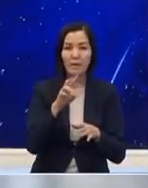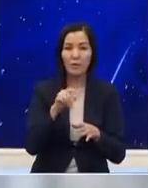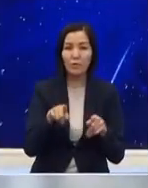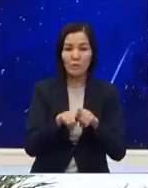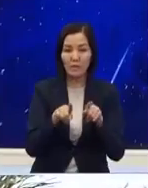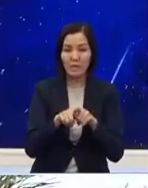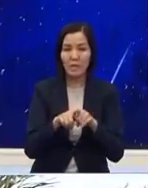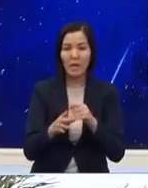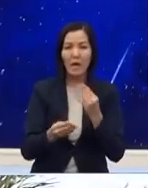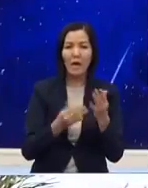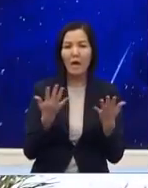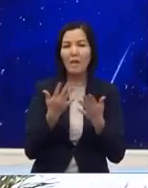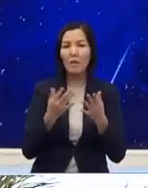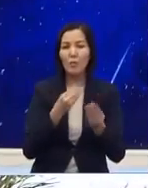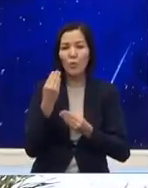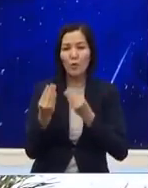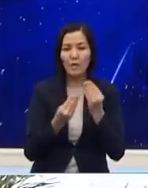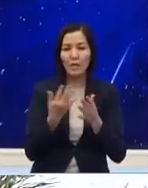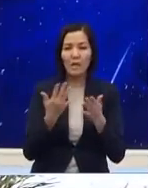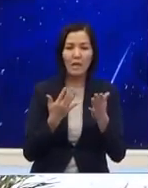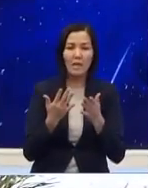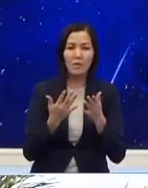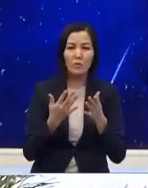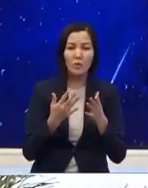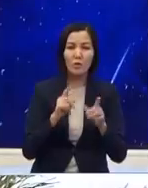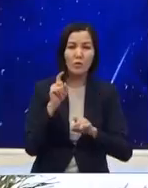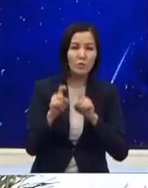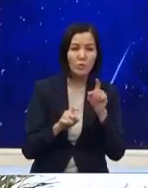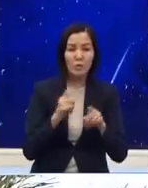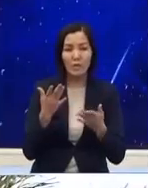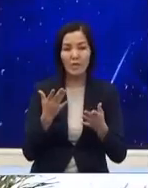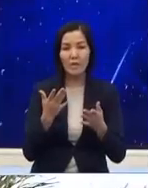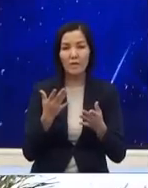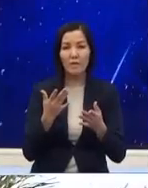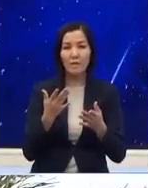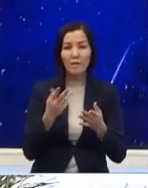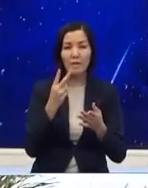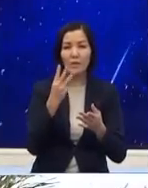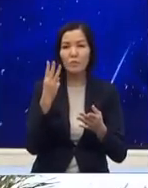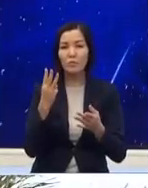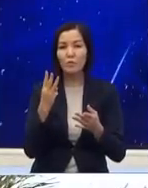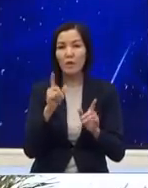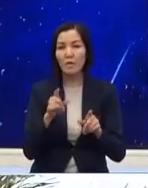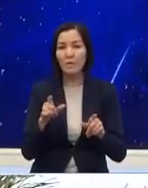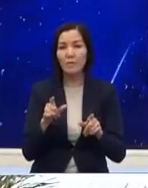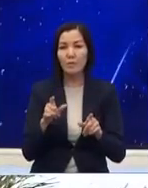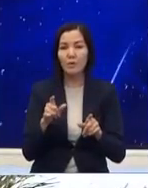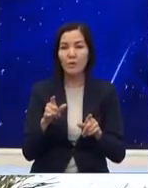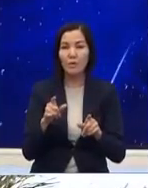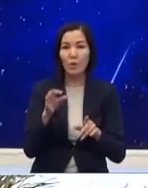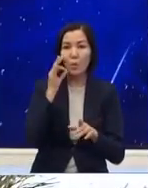қараңдар, ана қалай доппен жүргенін, қалай доппен жүгіреді, екі-үш адамды оңай алдап